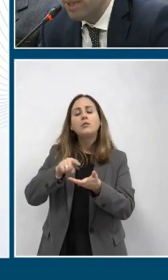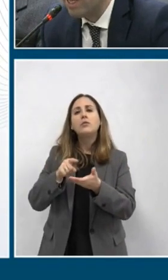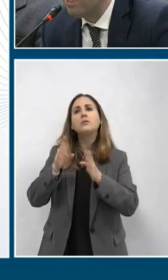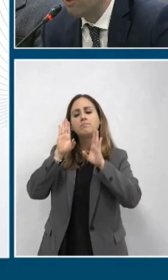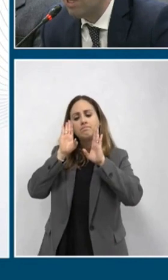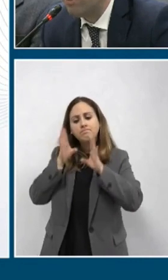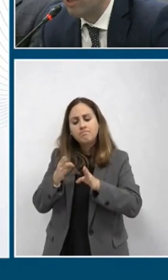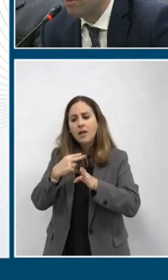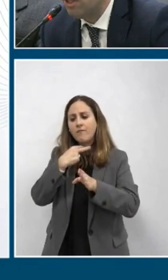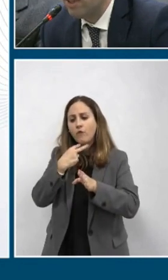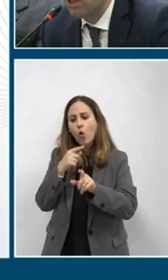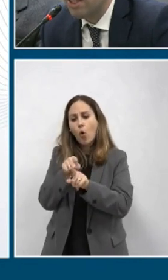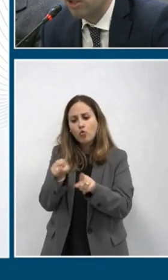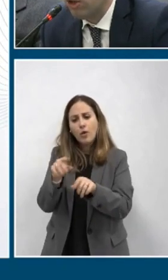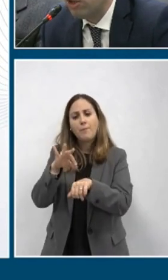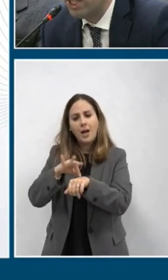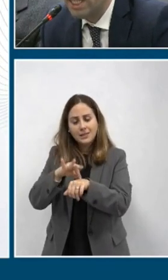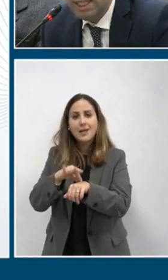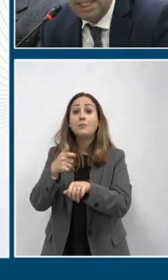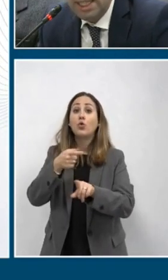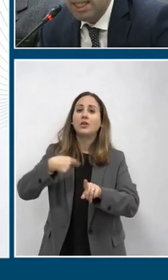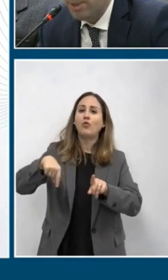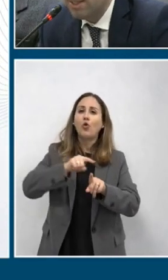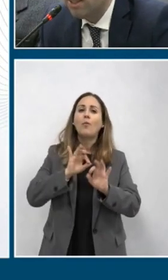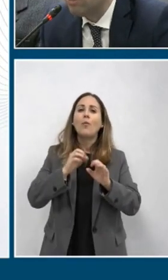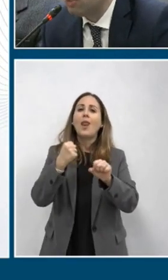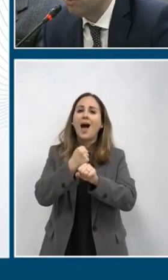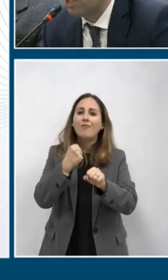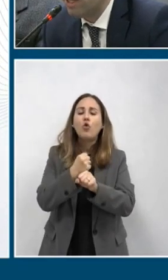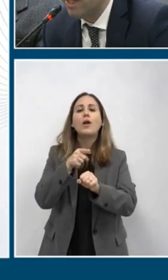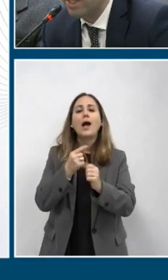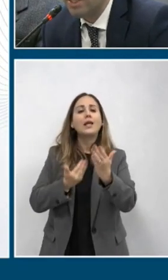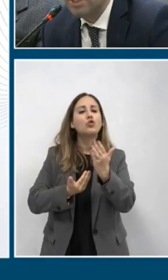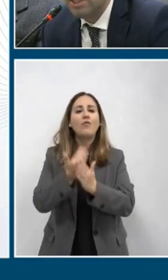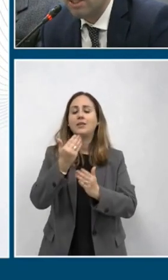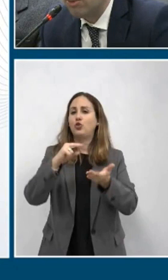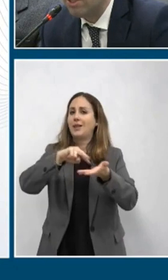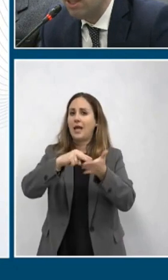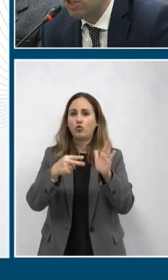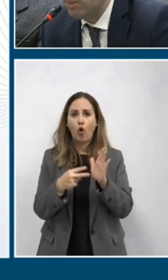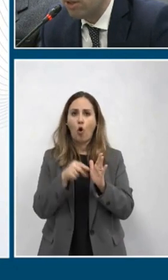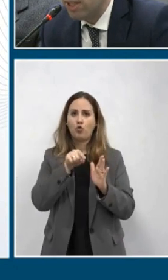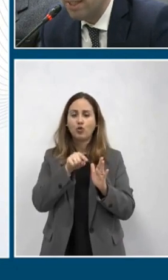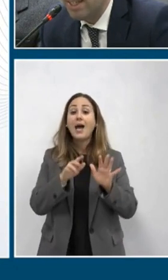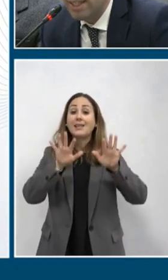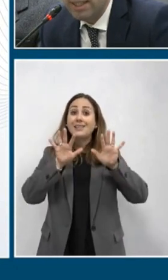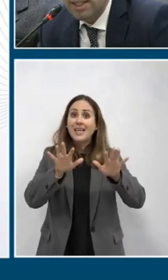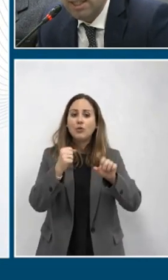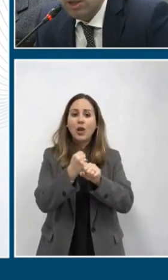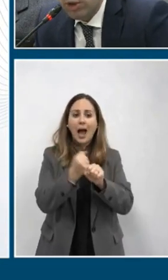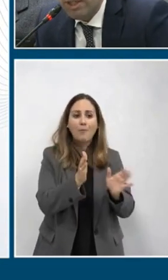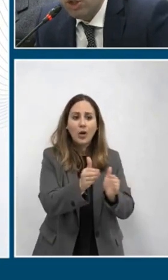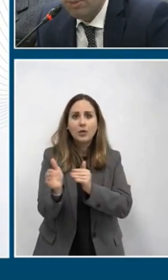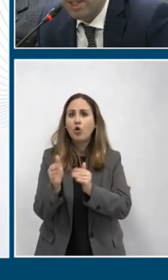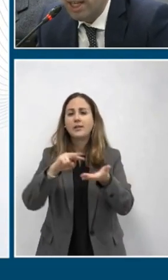perché nemolab è un abile innovazione tecnologica che presenta 10 elaborare i Tech in questi 10 laboratori di